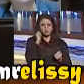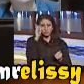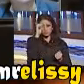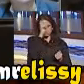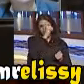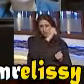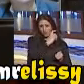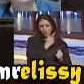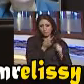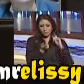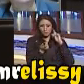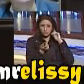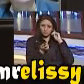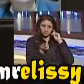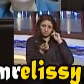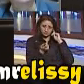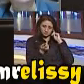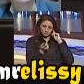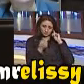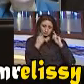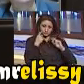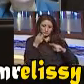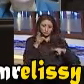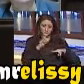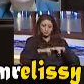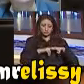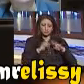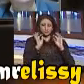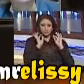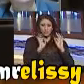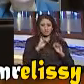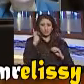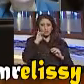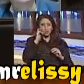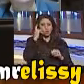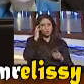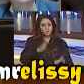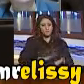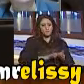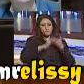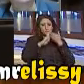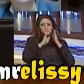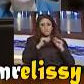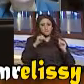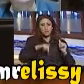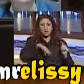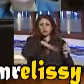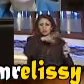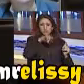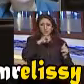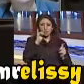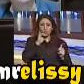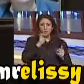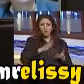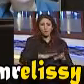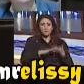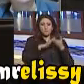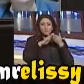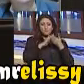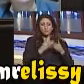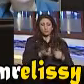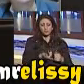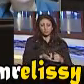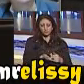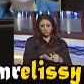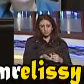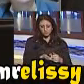إيمانه بأن النظام ده لن يفلح في عملية إدارة شؤون البلد إلا أنه بيحاول يتحمل